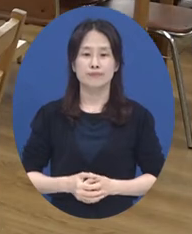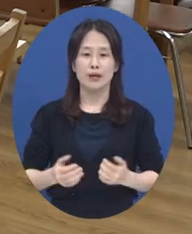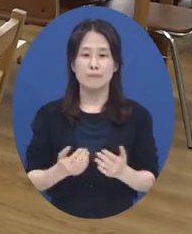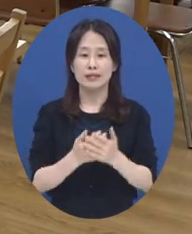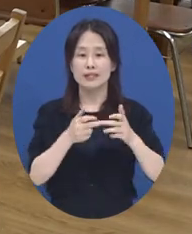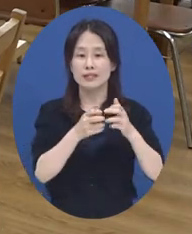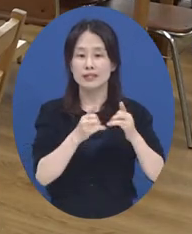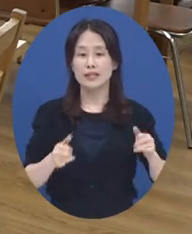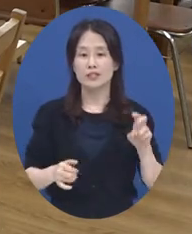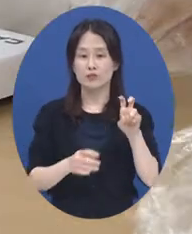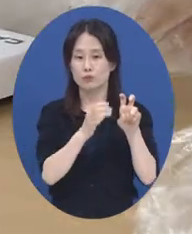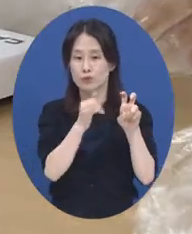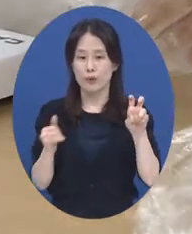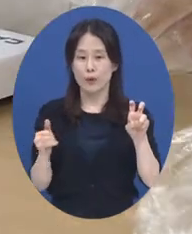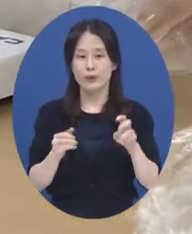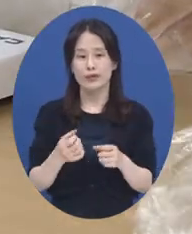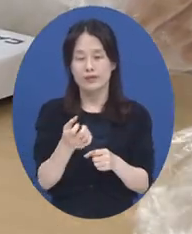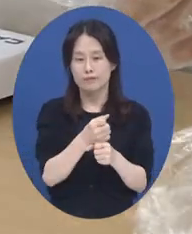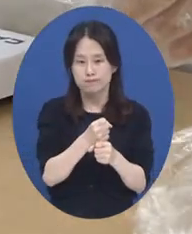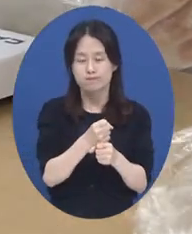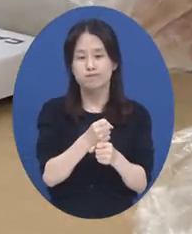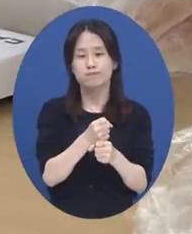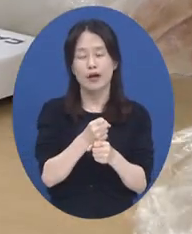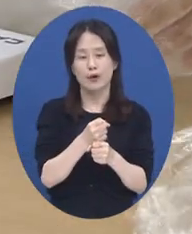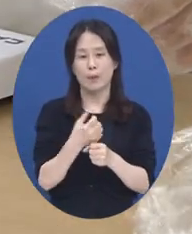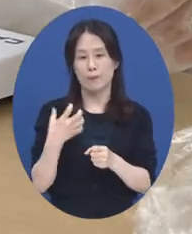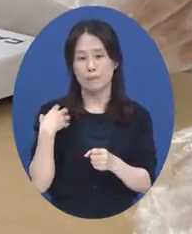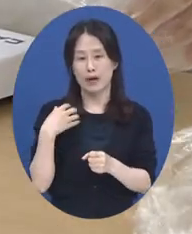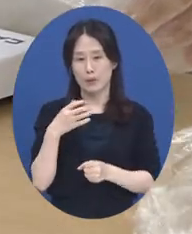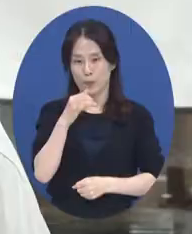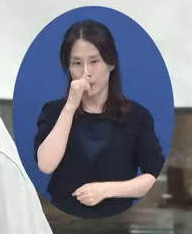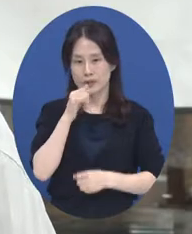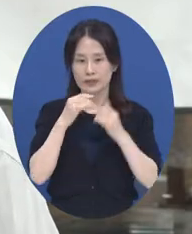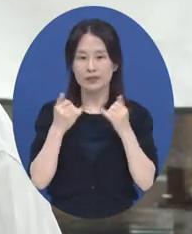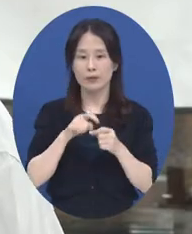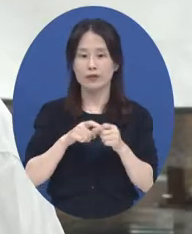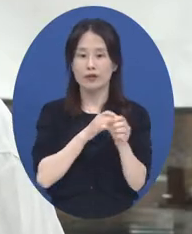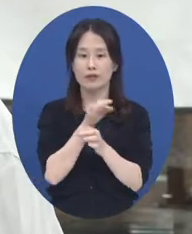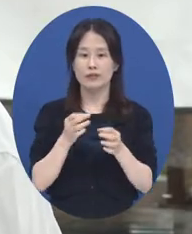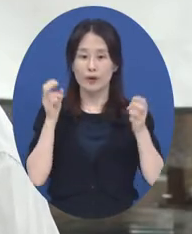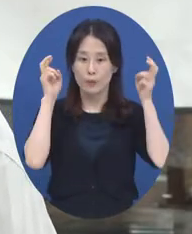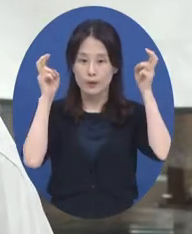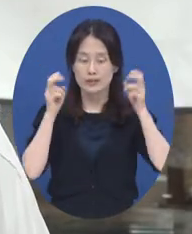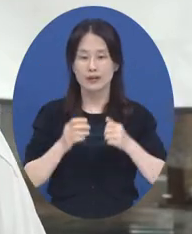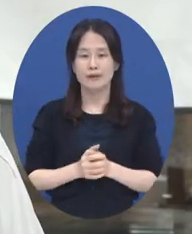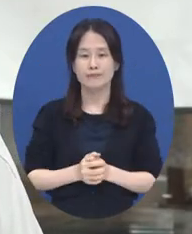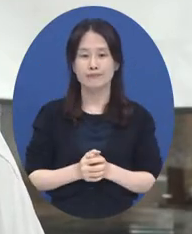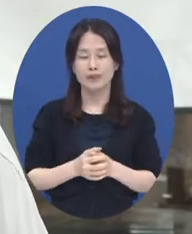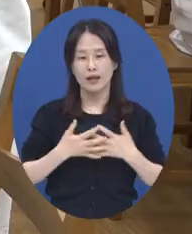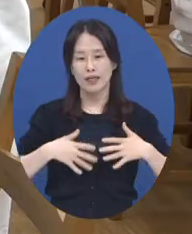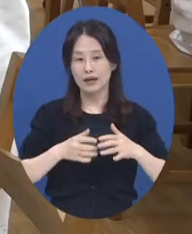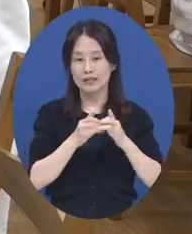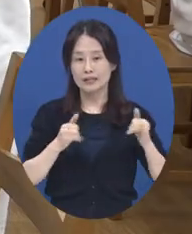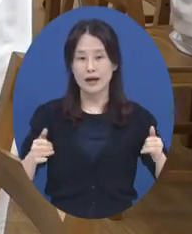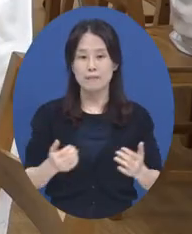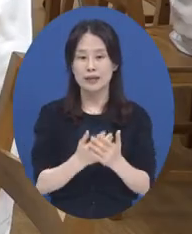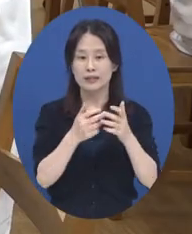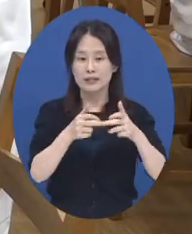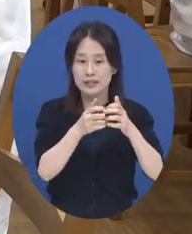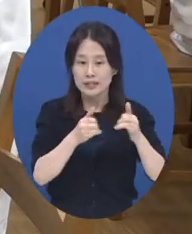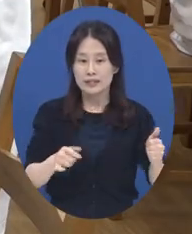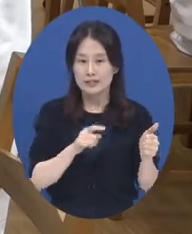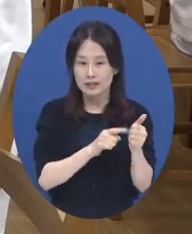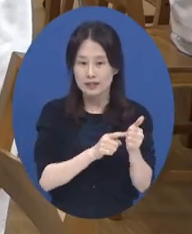발달장애인 20명이 소분과 포장 업무를 하는 사회적 경제기업. 사회적 취약계층인